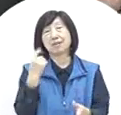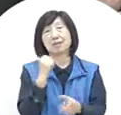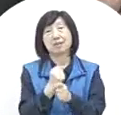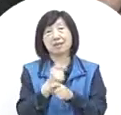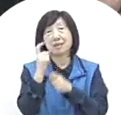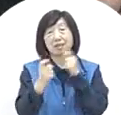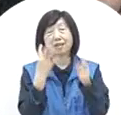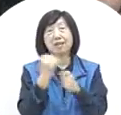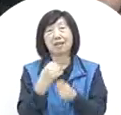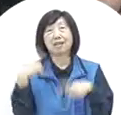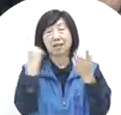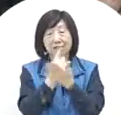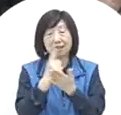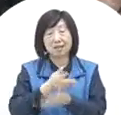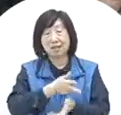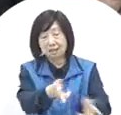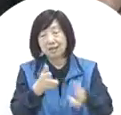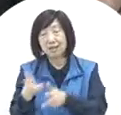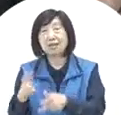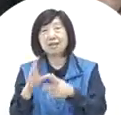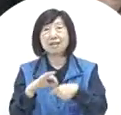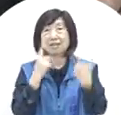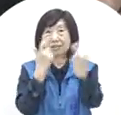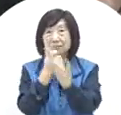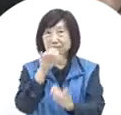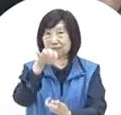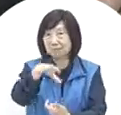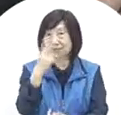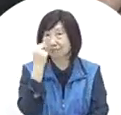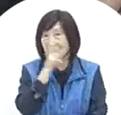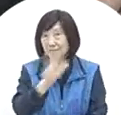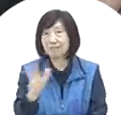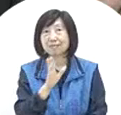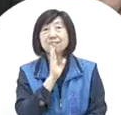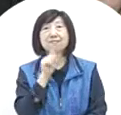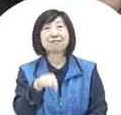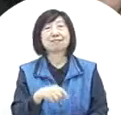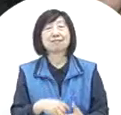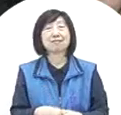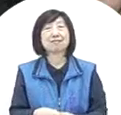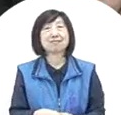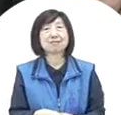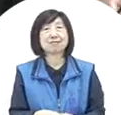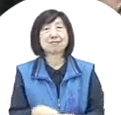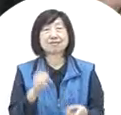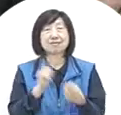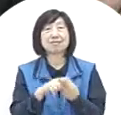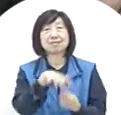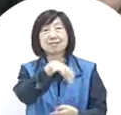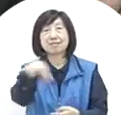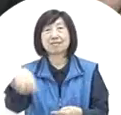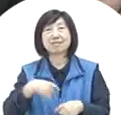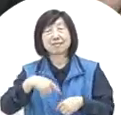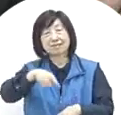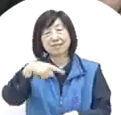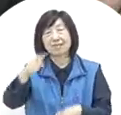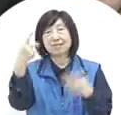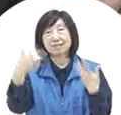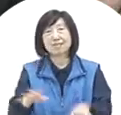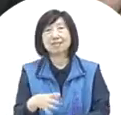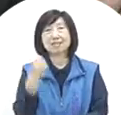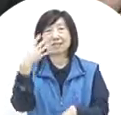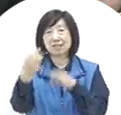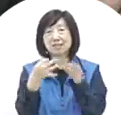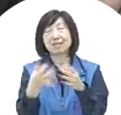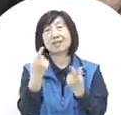地方跑， 好，所以我们要结合地方的特色跟文化。 你要讲的不管是平民啊， 对 还有其他地方我都去了很多次了， 其实还新店也蛮有特